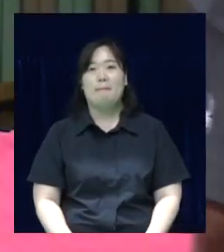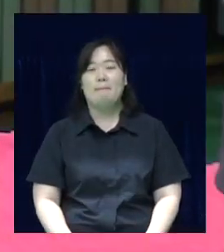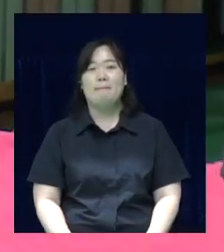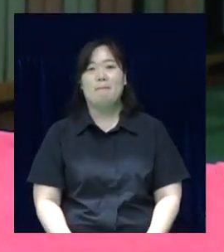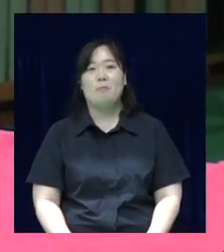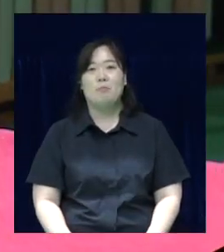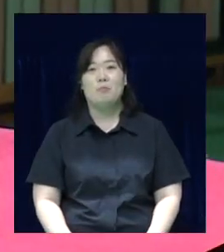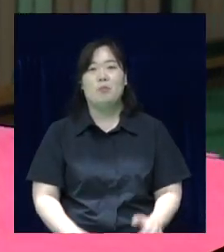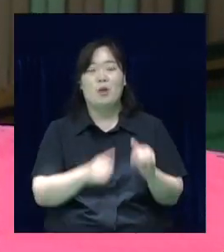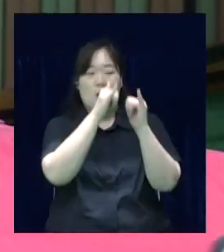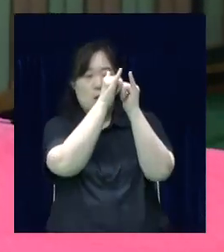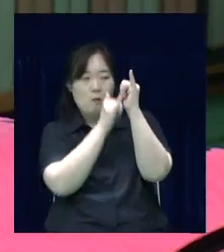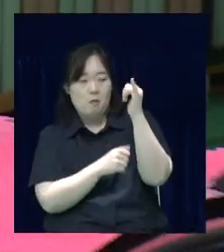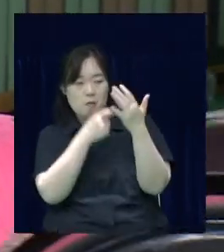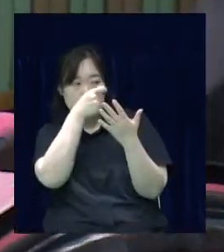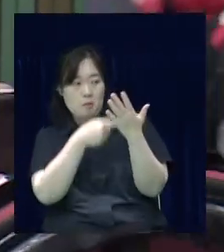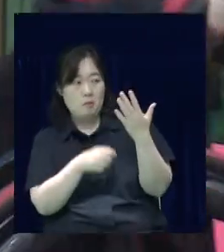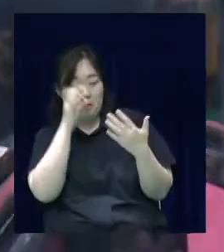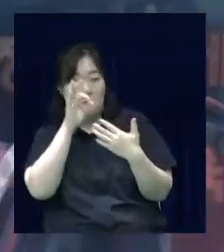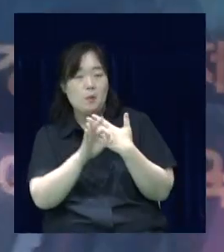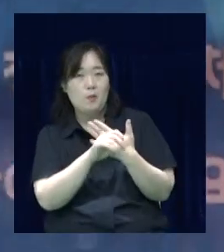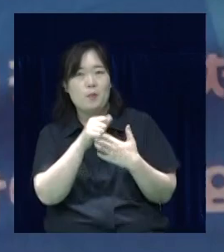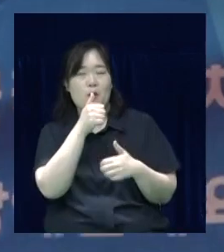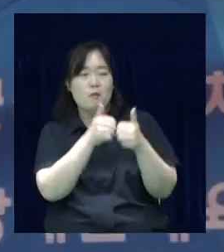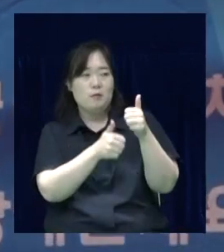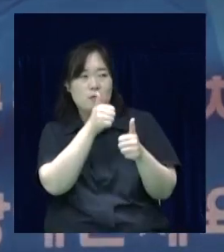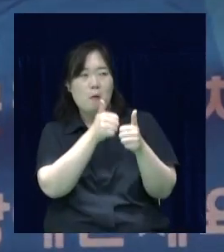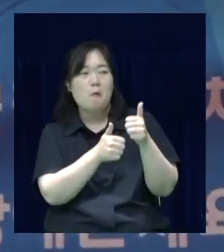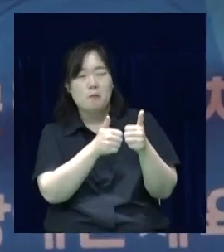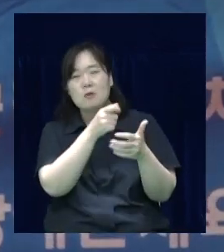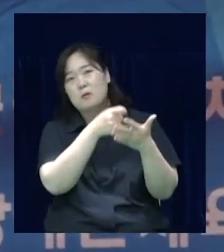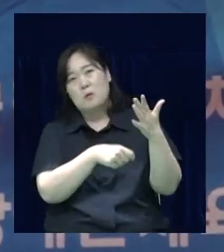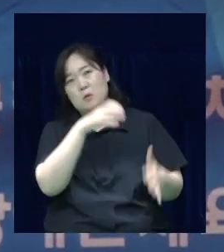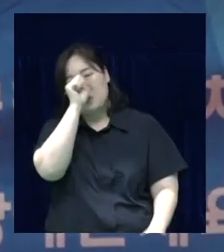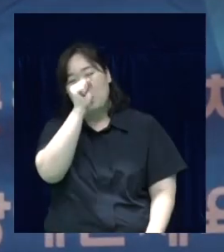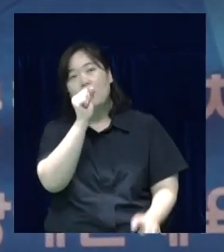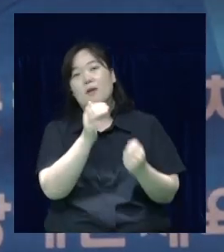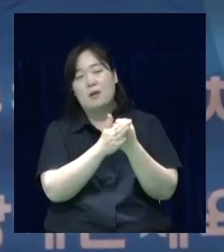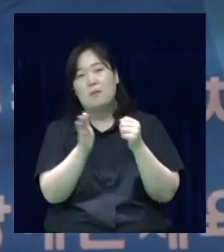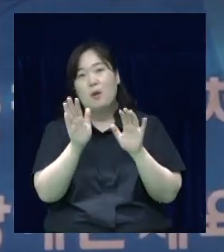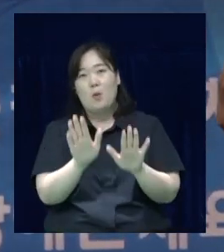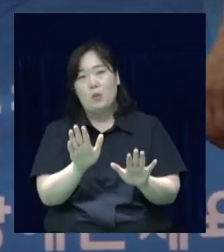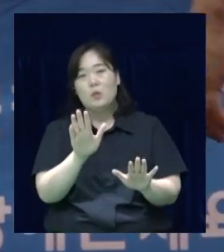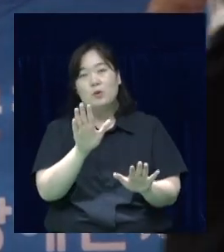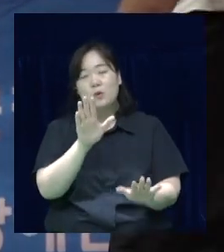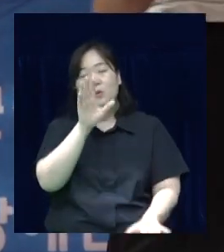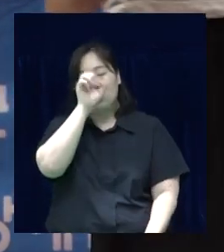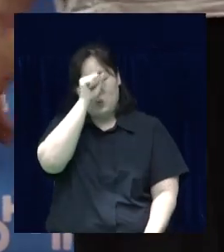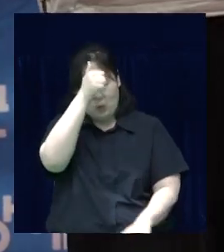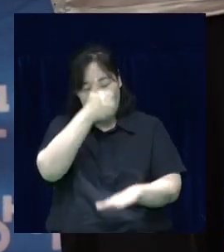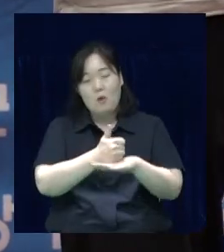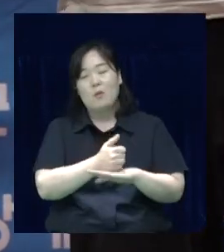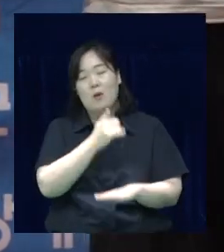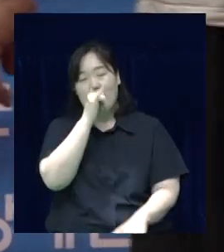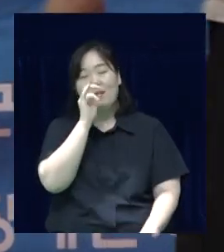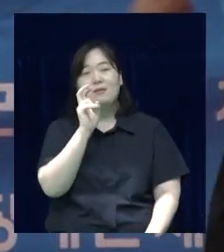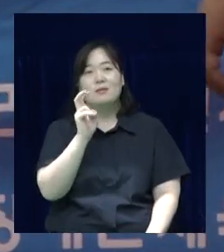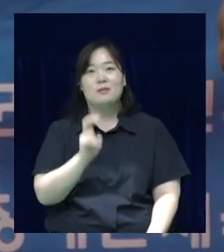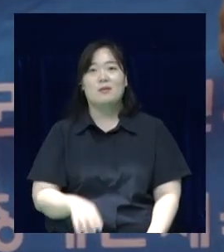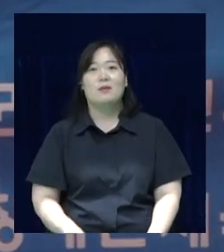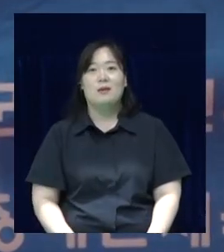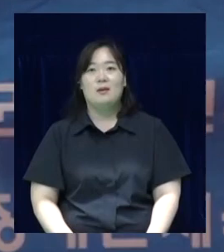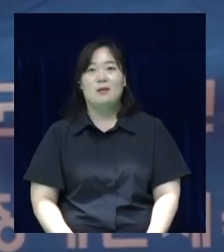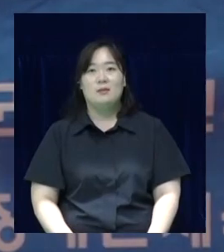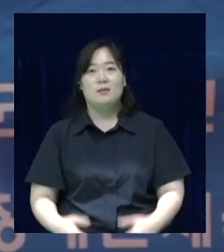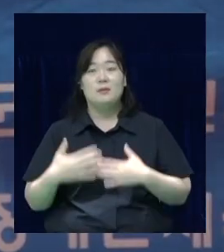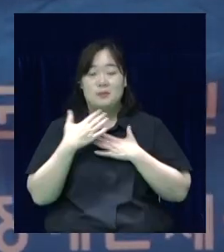역대 기록을 보면 또 굉장히 또 경기를 잘했던 선수라 네. 좋은 결과 있지 않으리라 생각되어집니다. 있으리라 생각합니다. 딱 상체에서